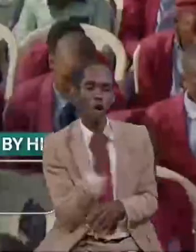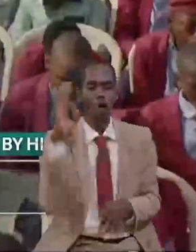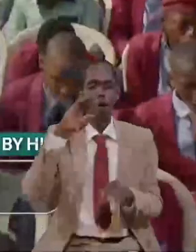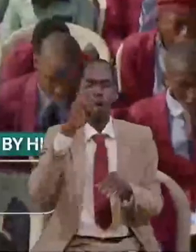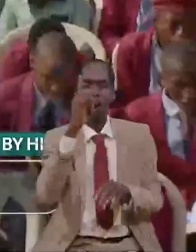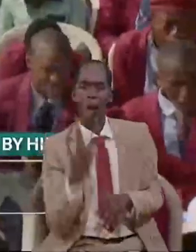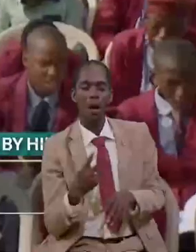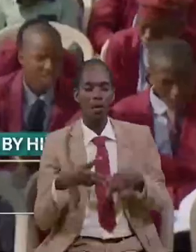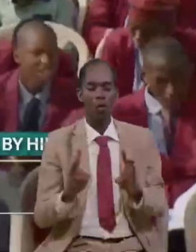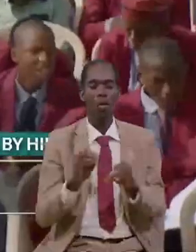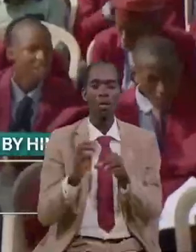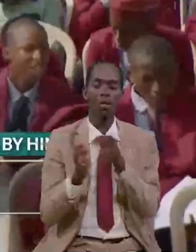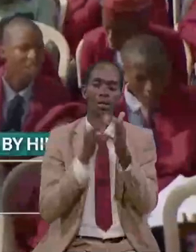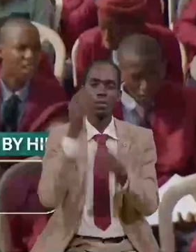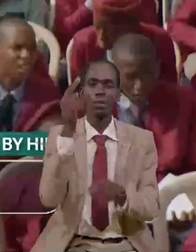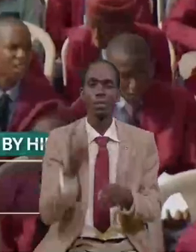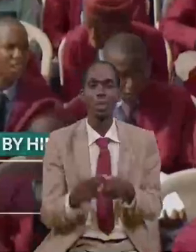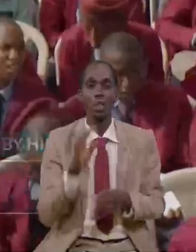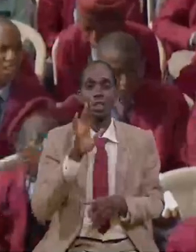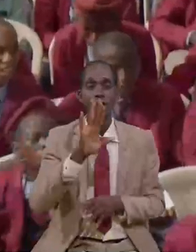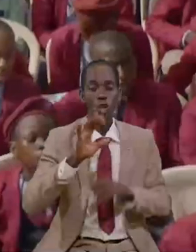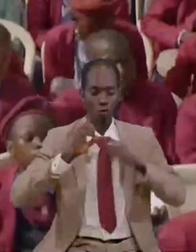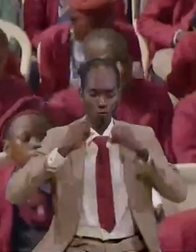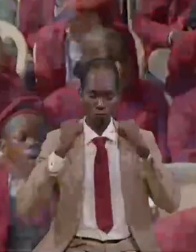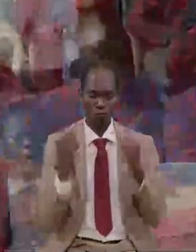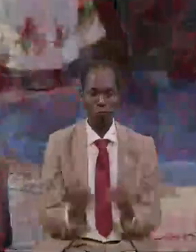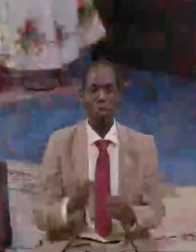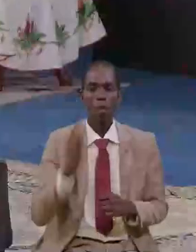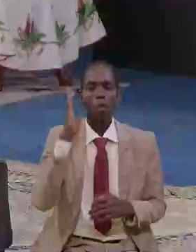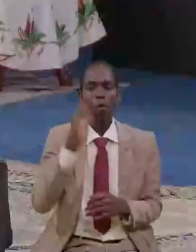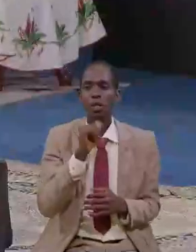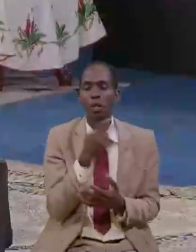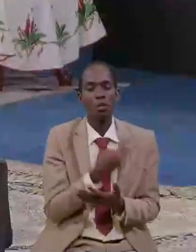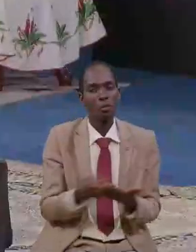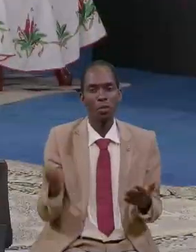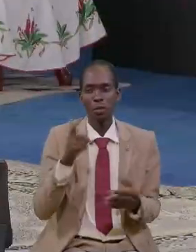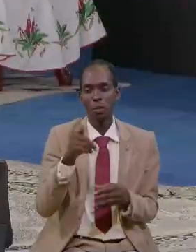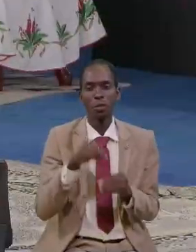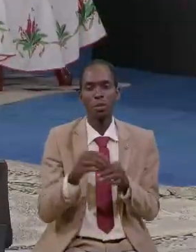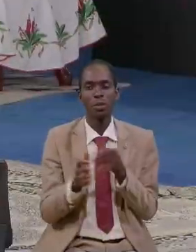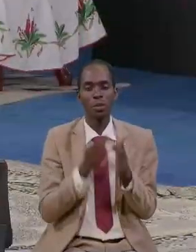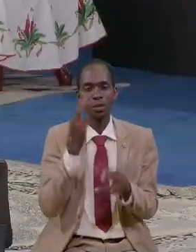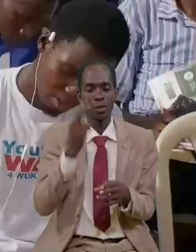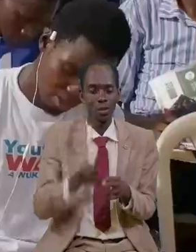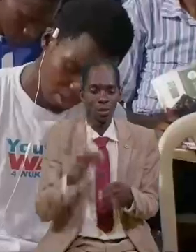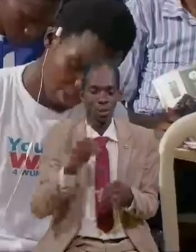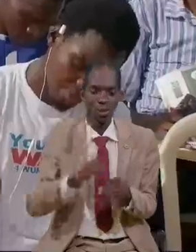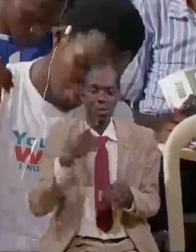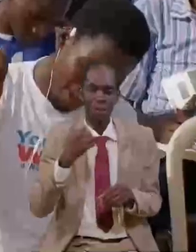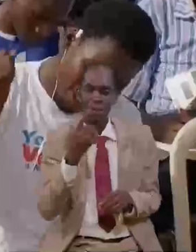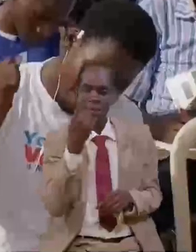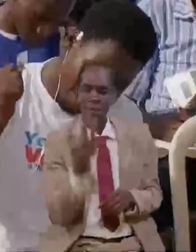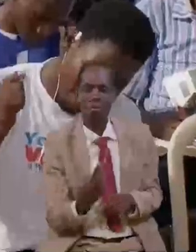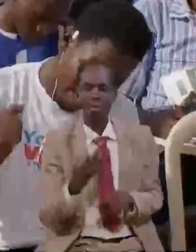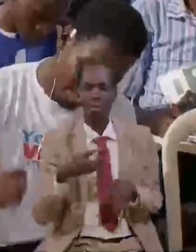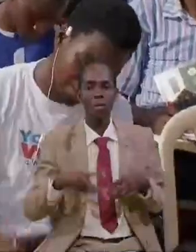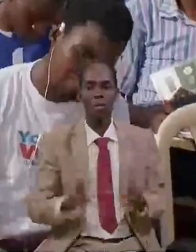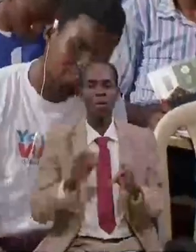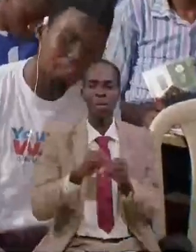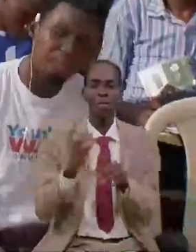du chemin. Ta force ne te manquera pas au milieu du voyage.